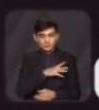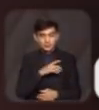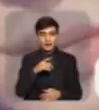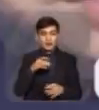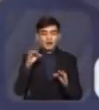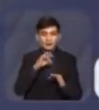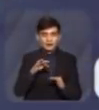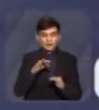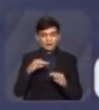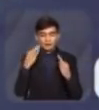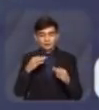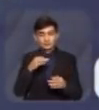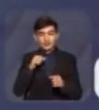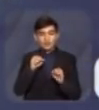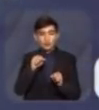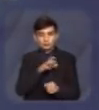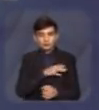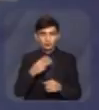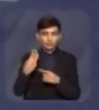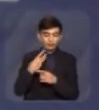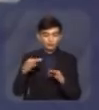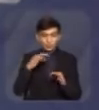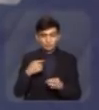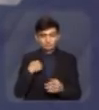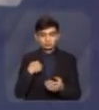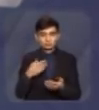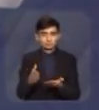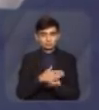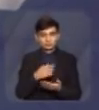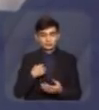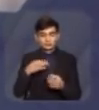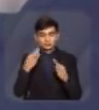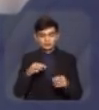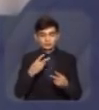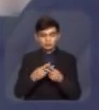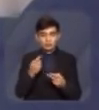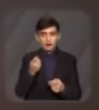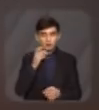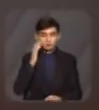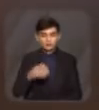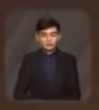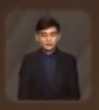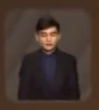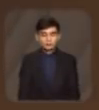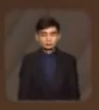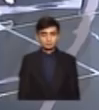от интервью отказались. Они намерены добиться изменения статьи и смягчить приговор.